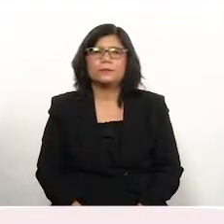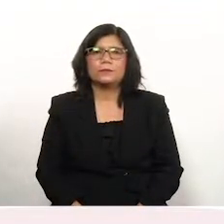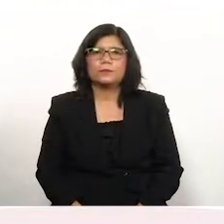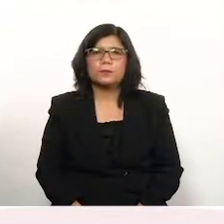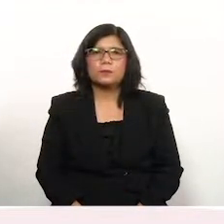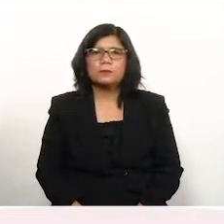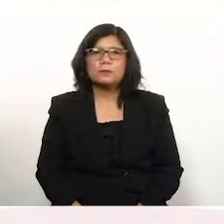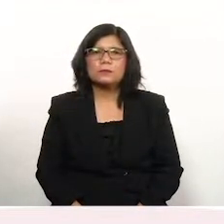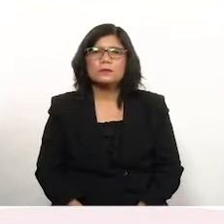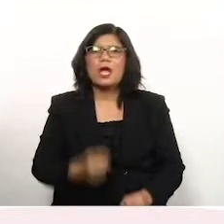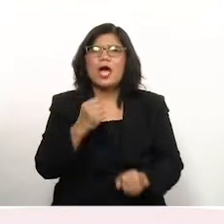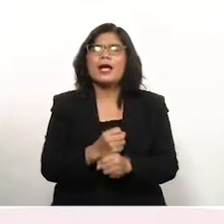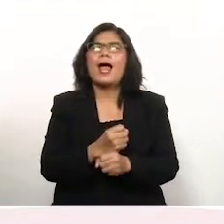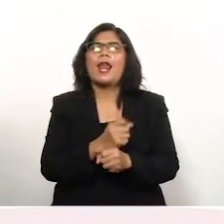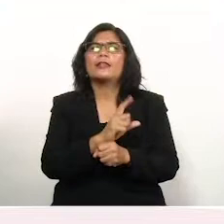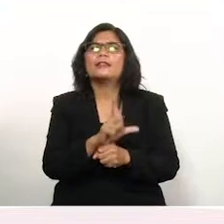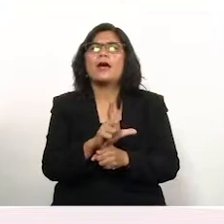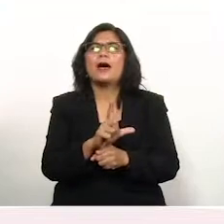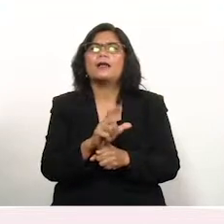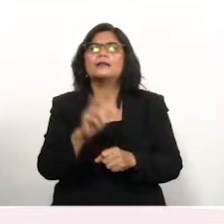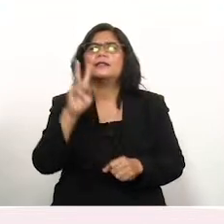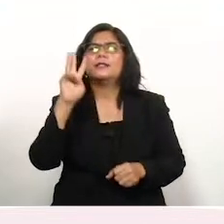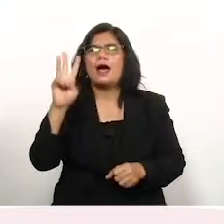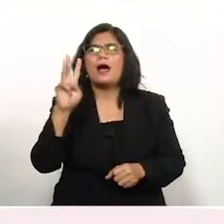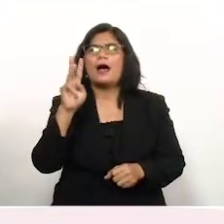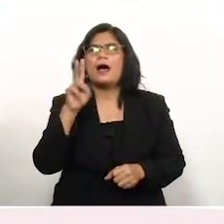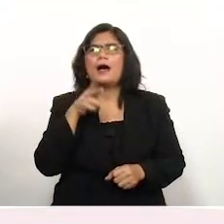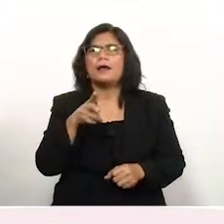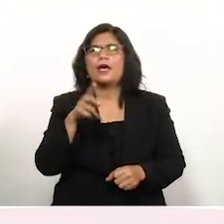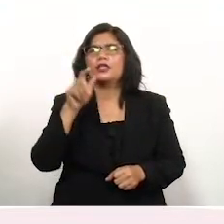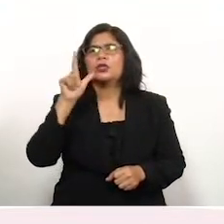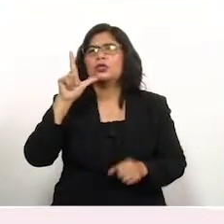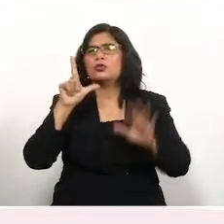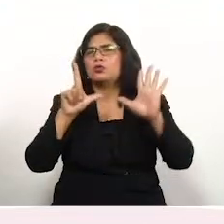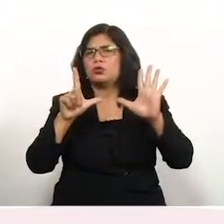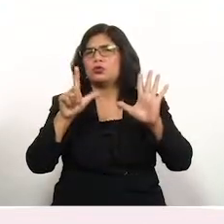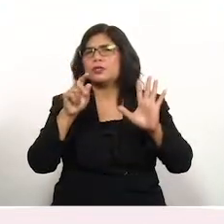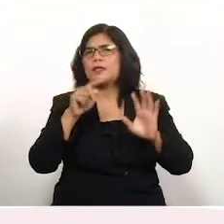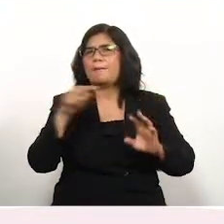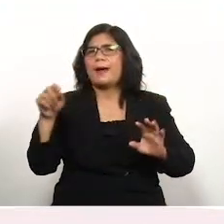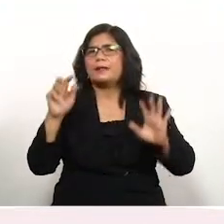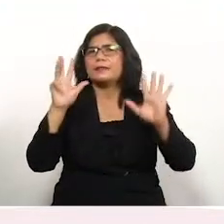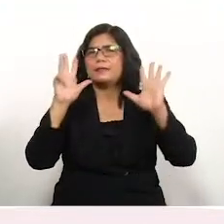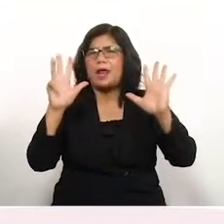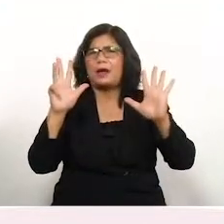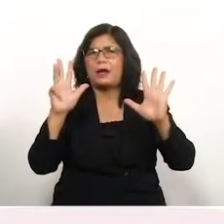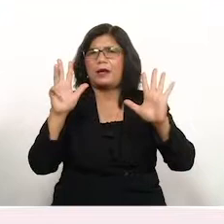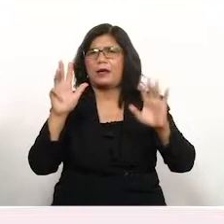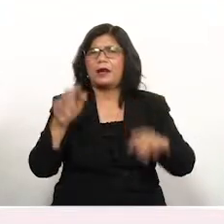sip Hai Galatia 3 itu sampai 9 jadi kamu lihat gua mereka hidup dari iman